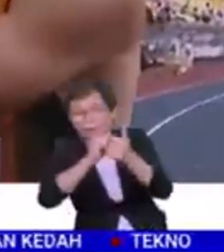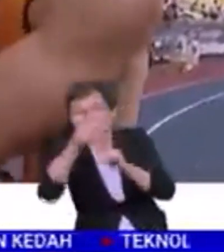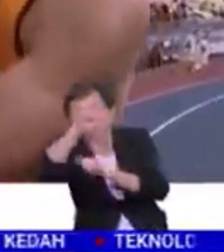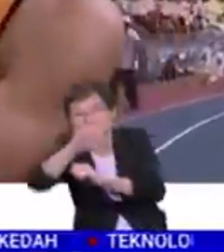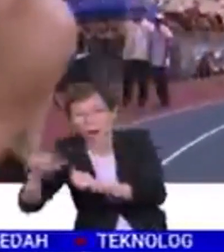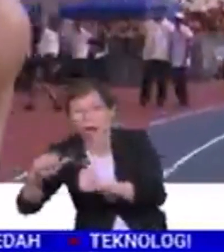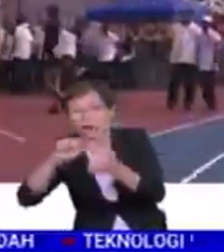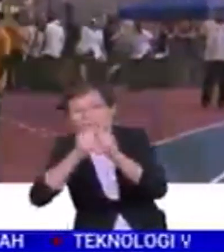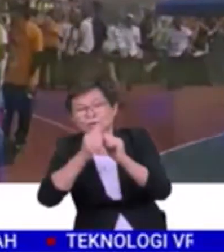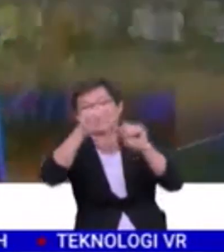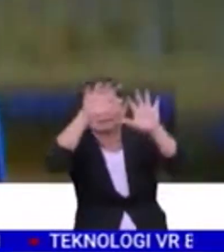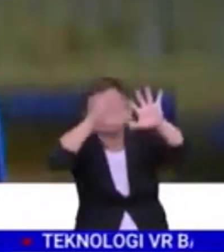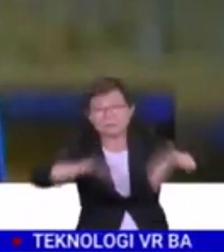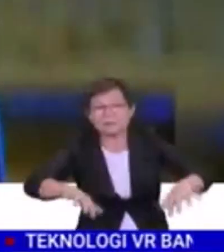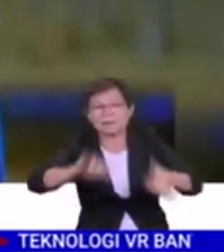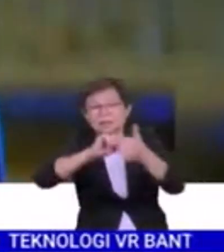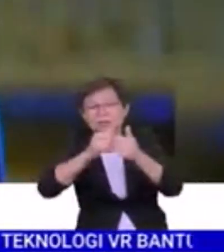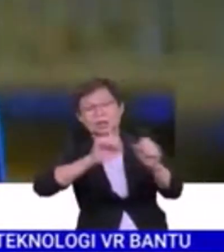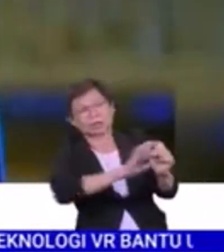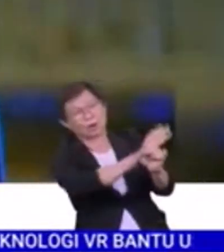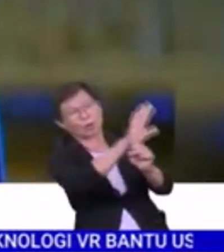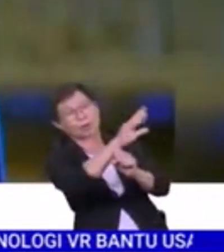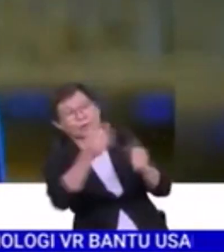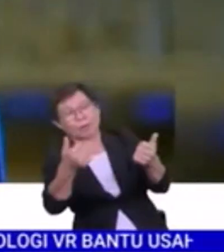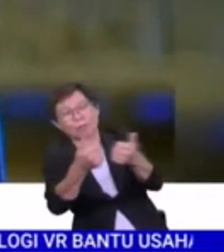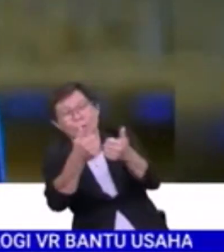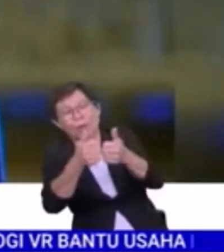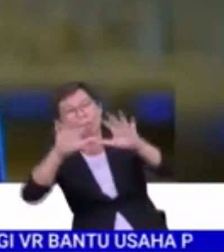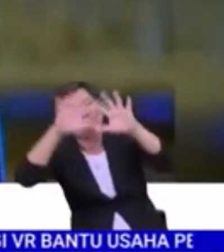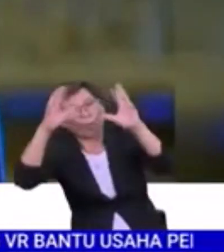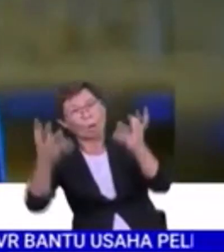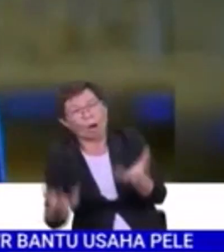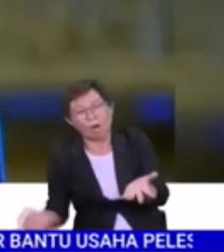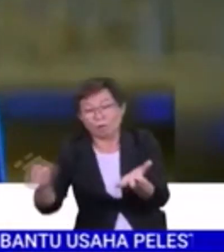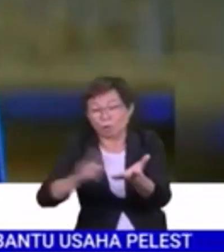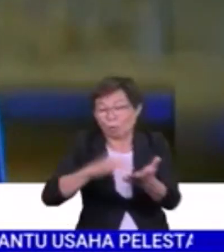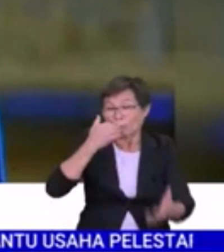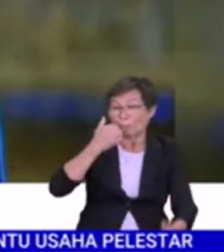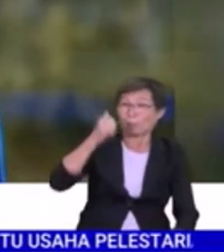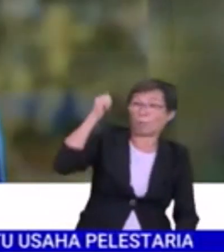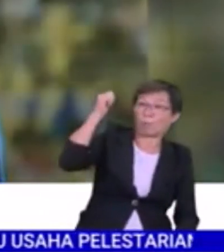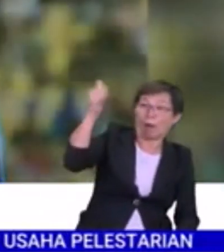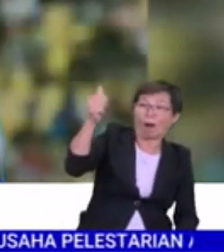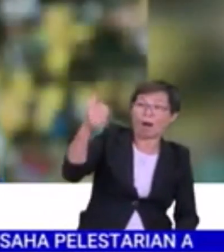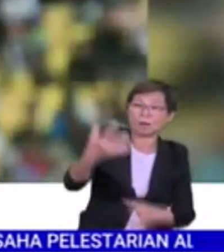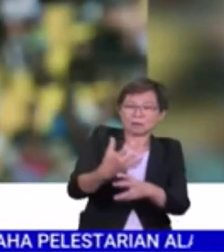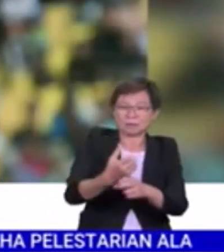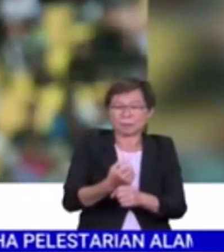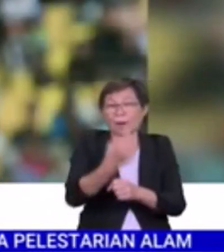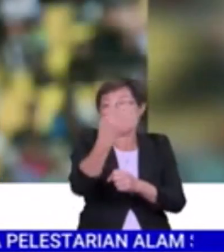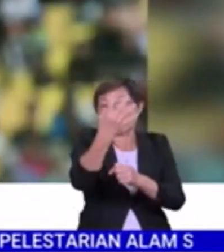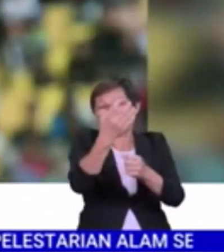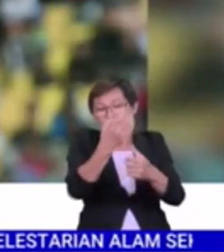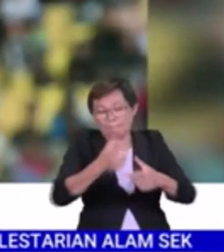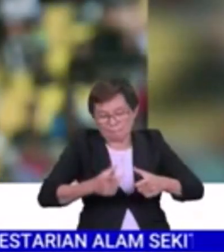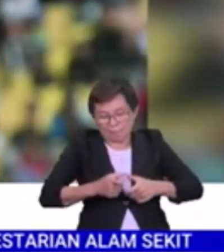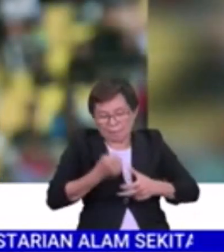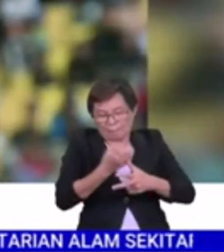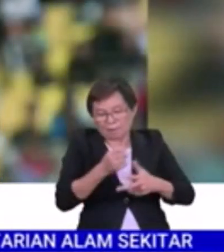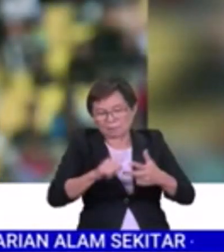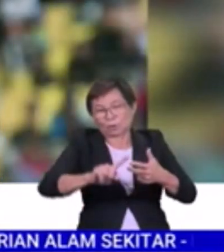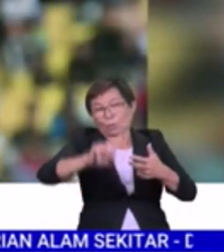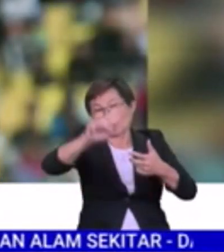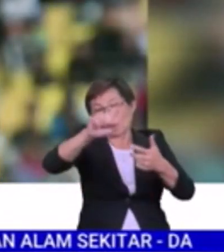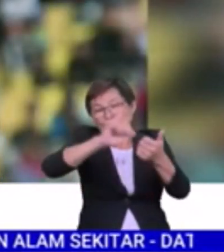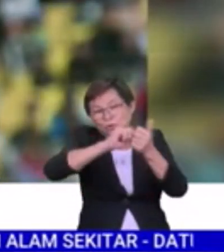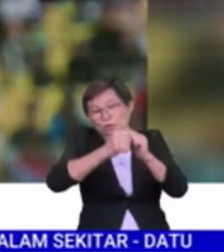Asia, Sukan SEA, Sukan Commonwealth dan Kejohanan Dunia. Rekod terbaik Hapwei sudah tentu meraih 4 pingat emas dan 1 perak